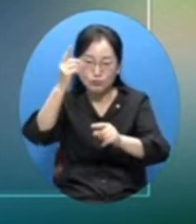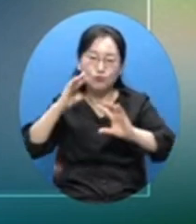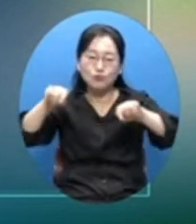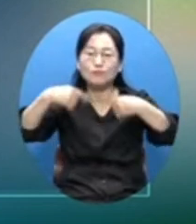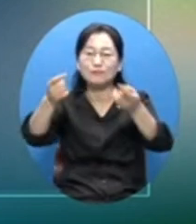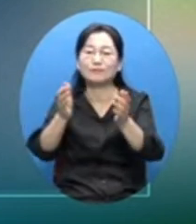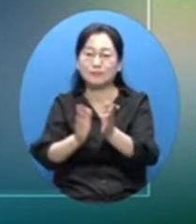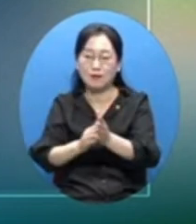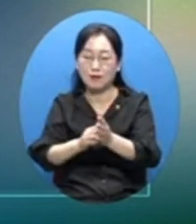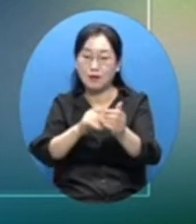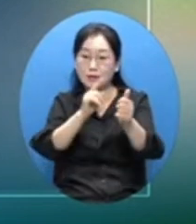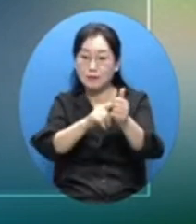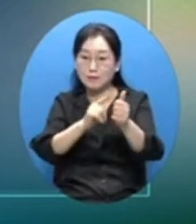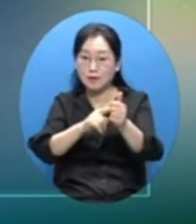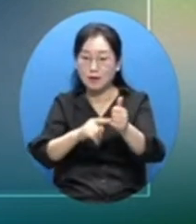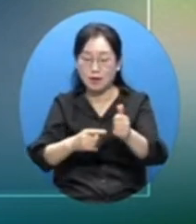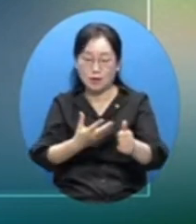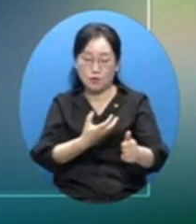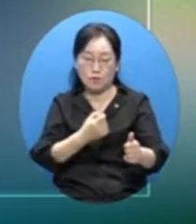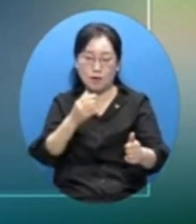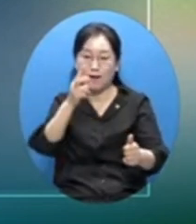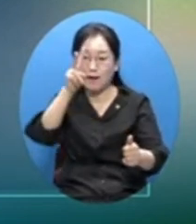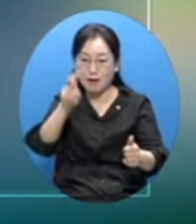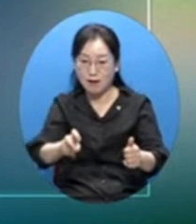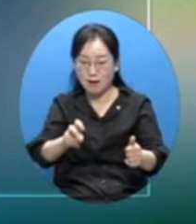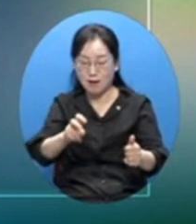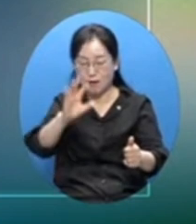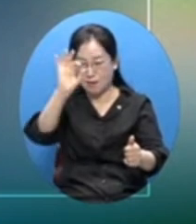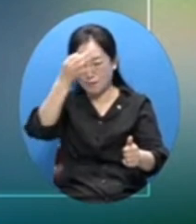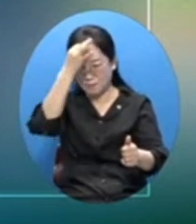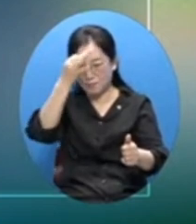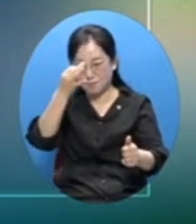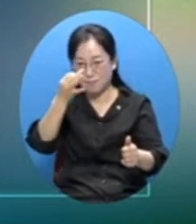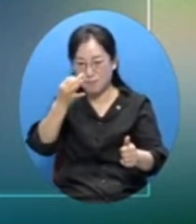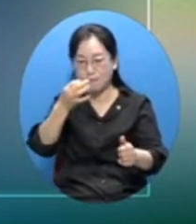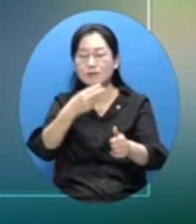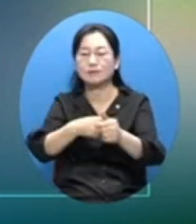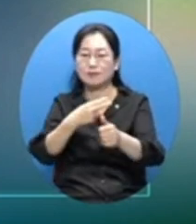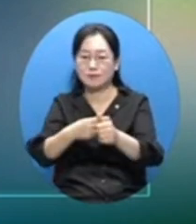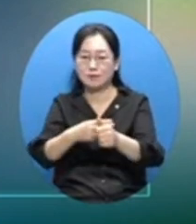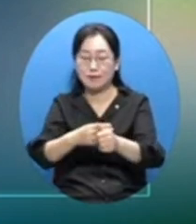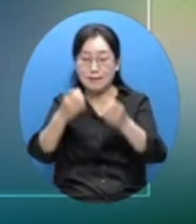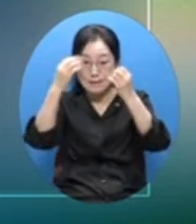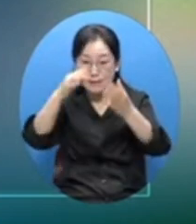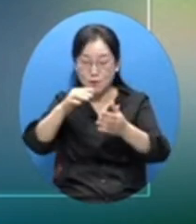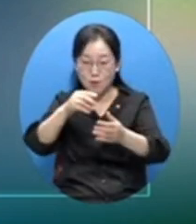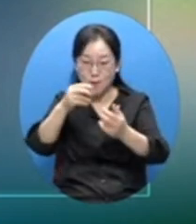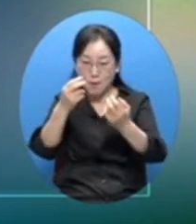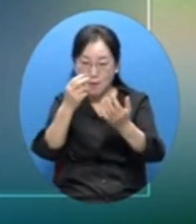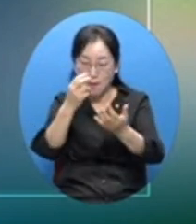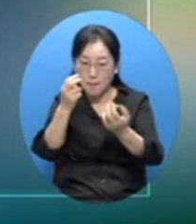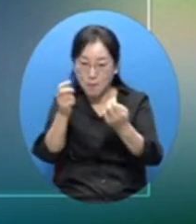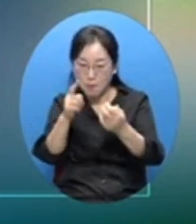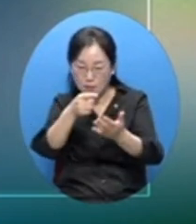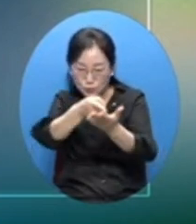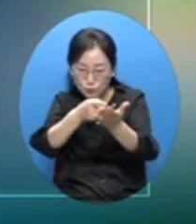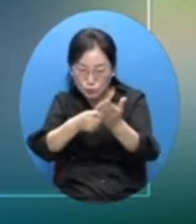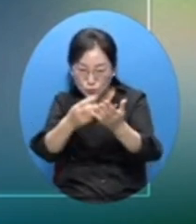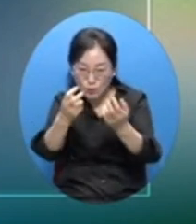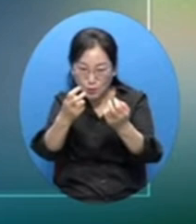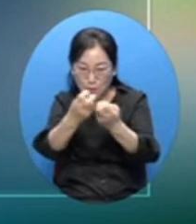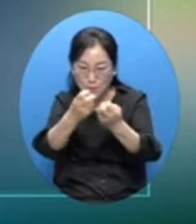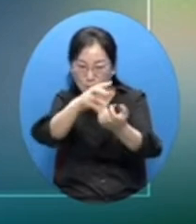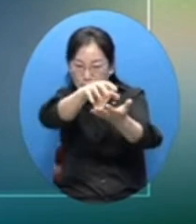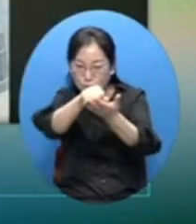박사님은 유방암의 명의로 새로운 수술법을 도입해서 국민 예방할 때 앞장섰던 연세대